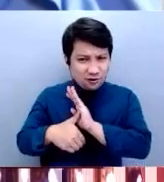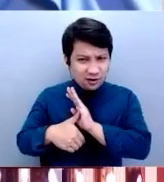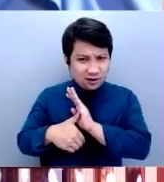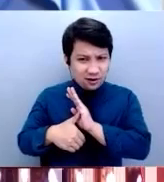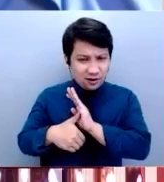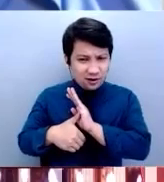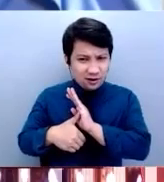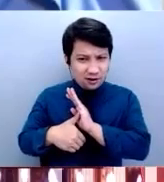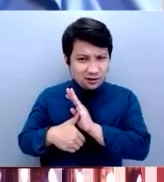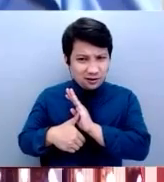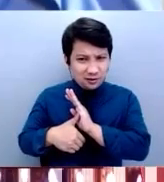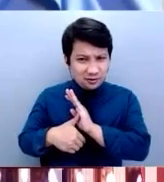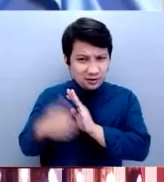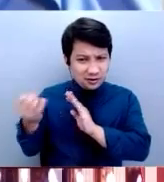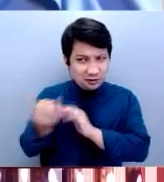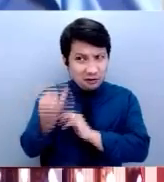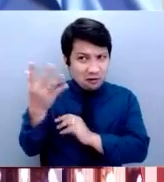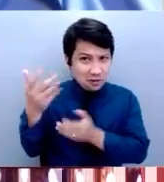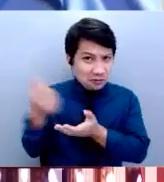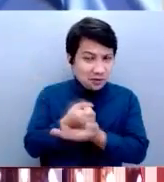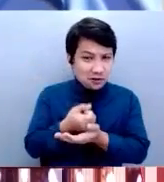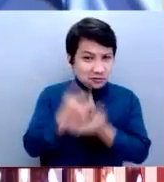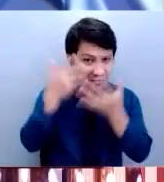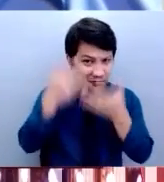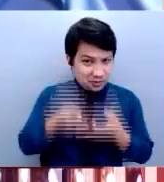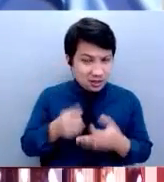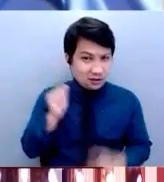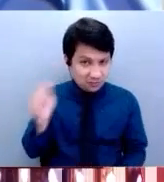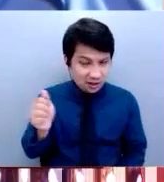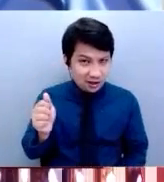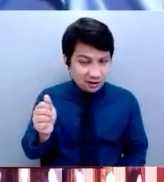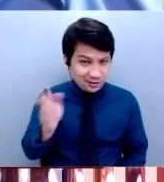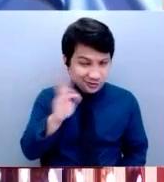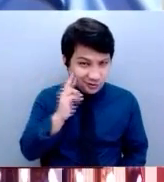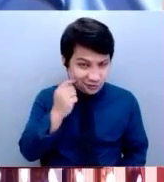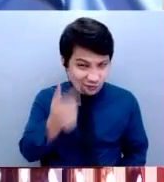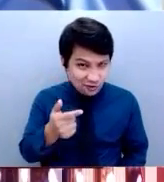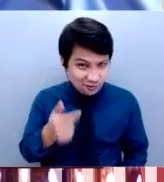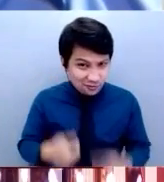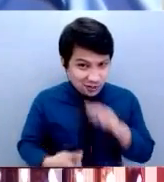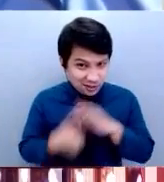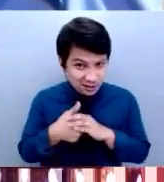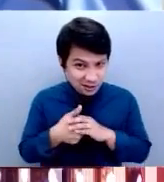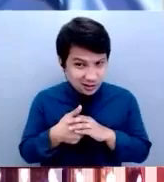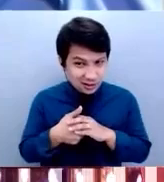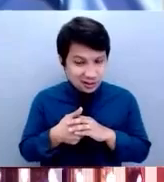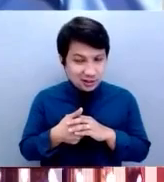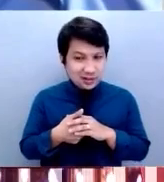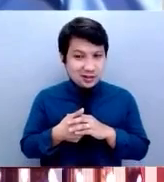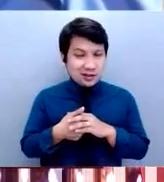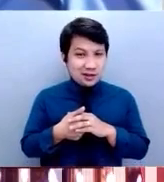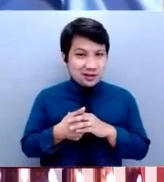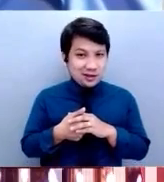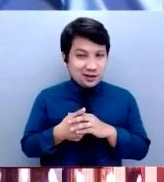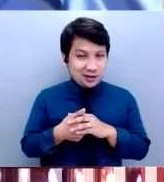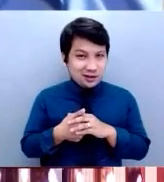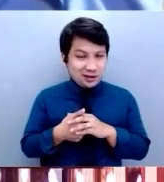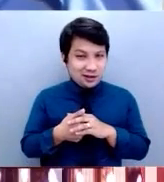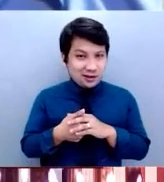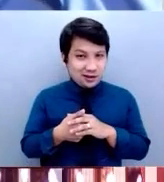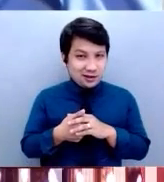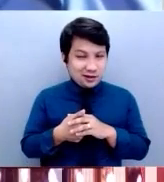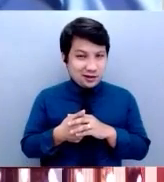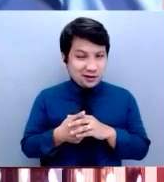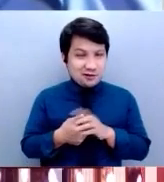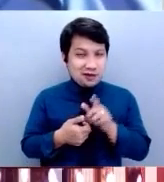kung na-count ba itong vote ni Commissioner Guanzon? Alam mo, yun yung